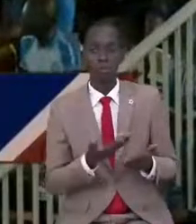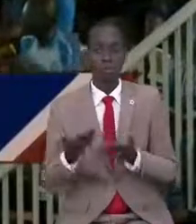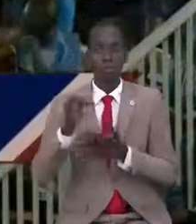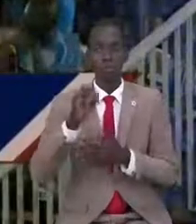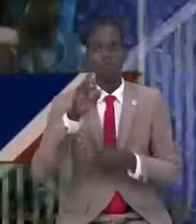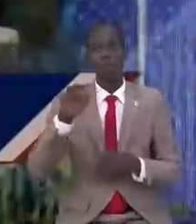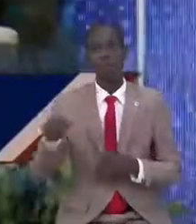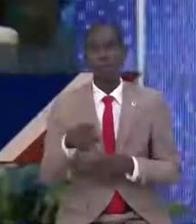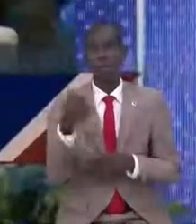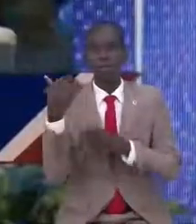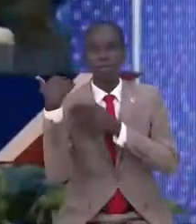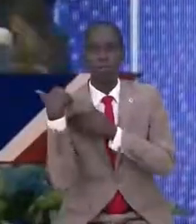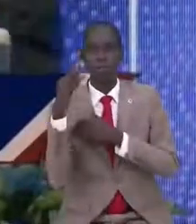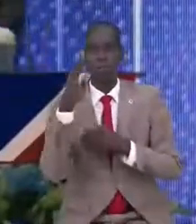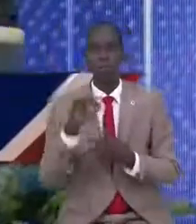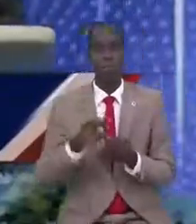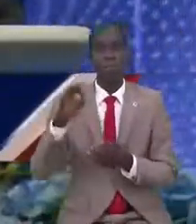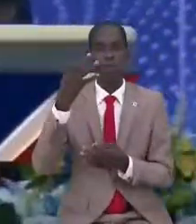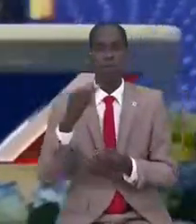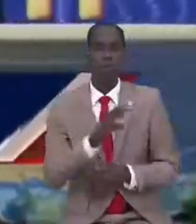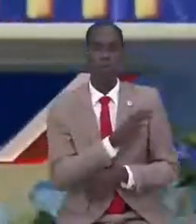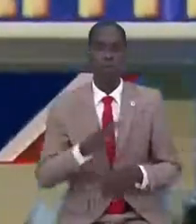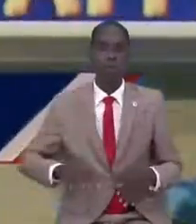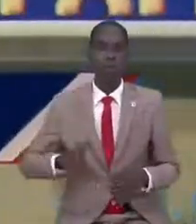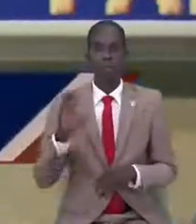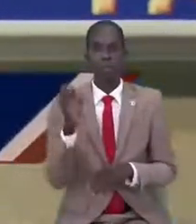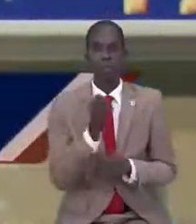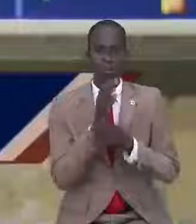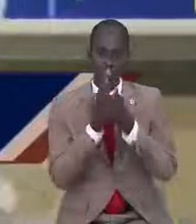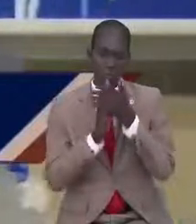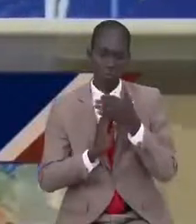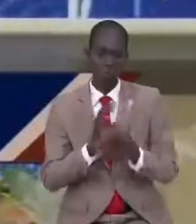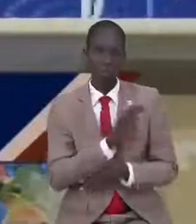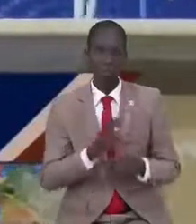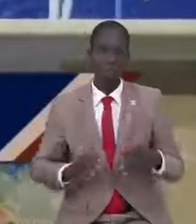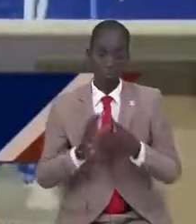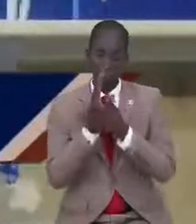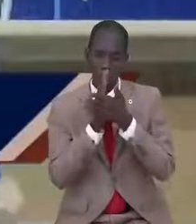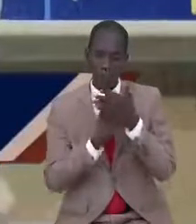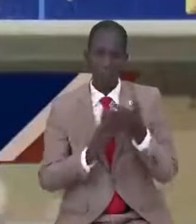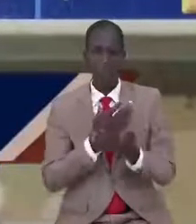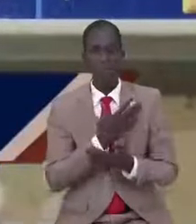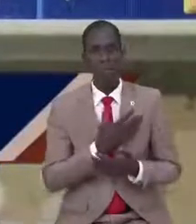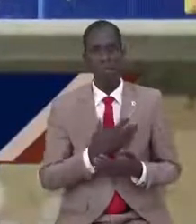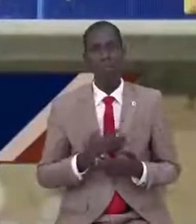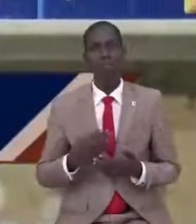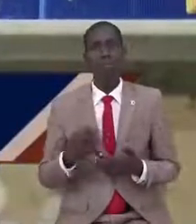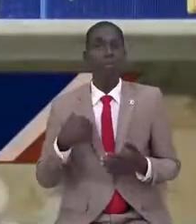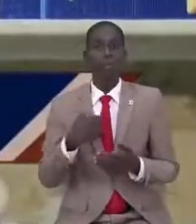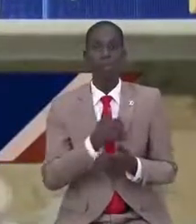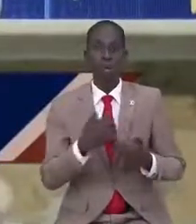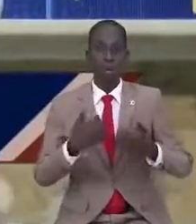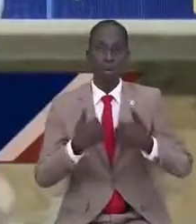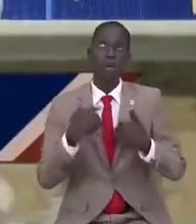porter, nous avons le thème « Porter les fardeaux des autres par l'esprit de douceur de Christ ». Christ est doux, il